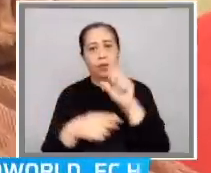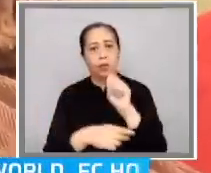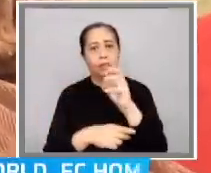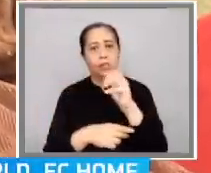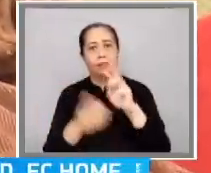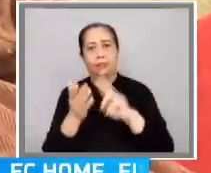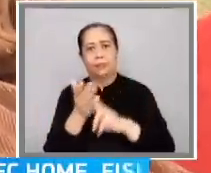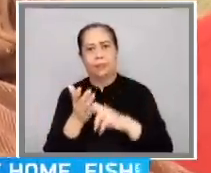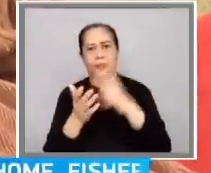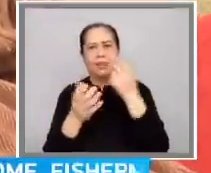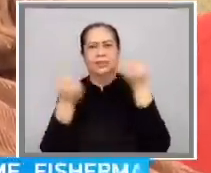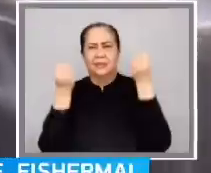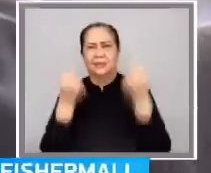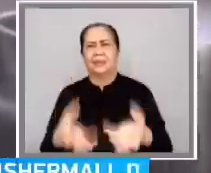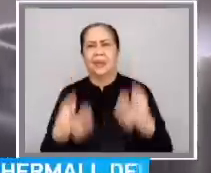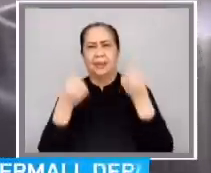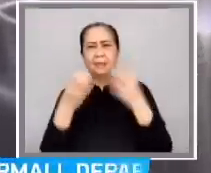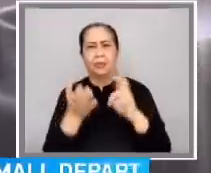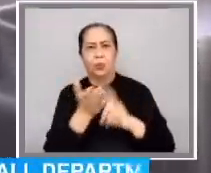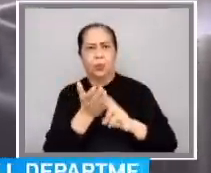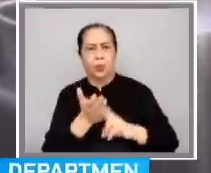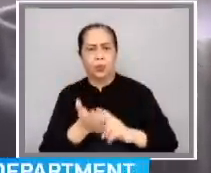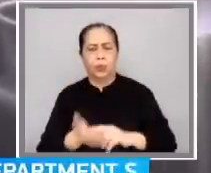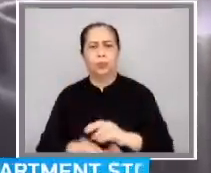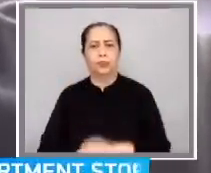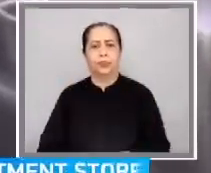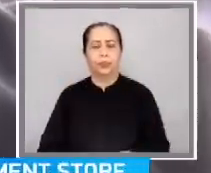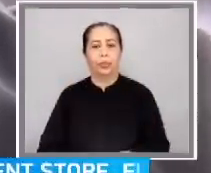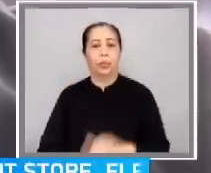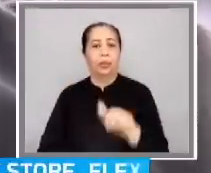sa dami ng registrants. Ang isa pang